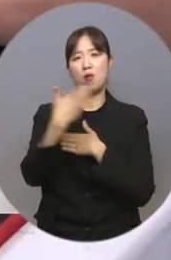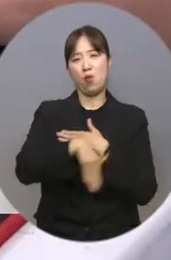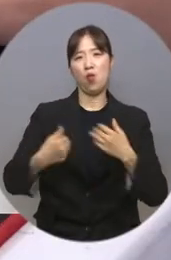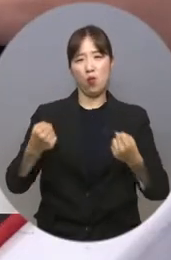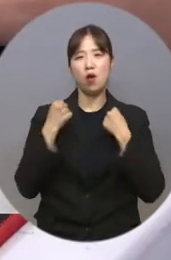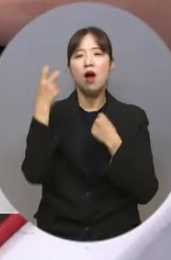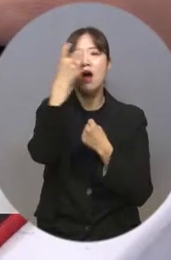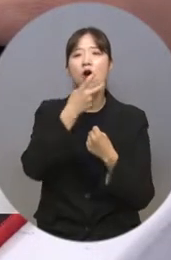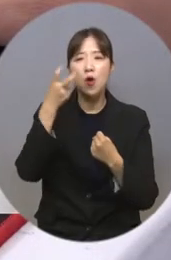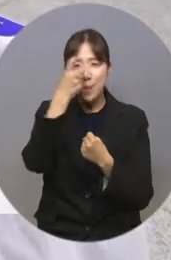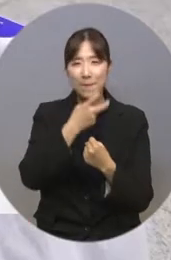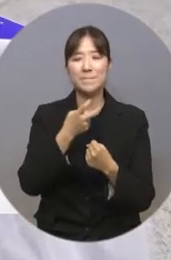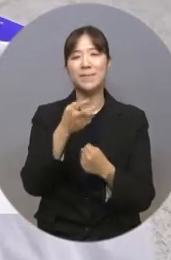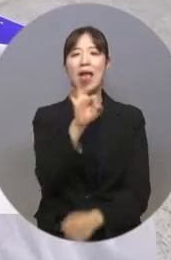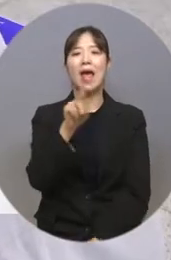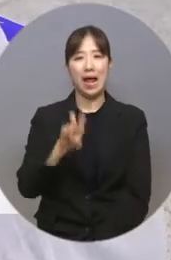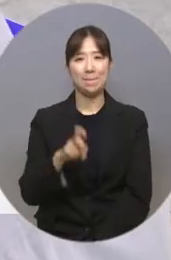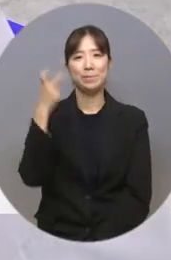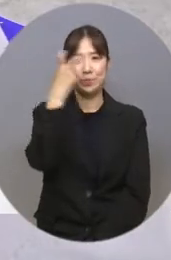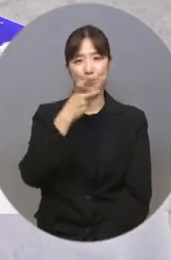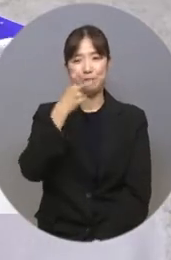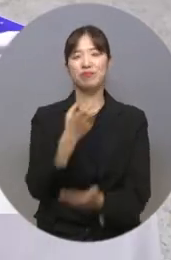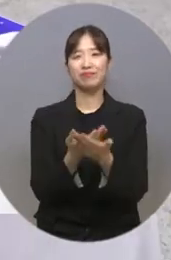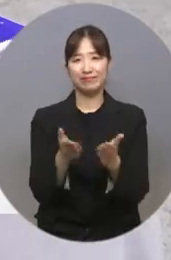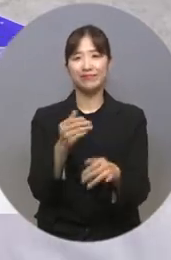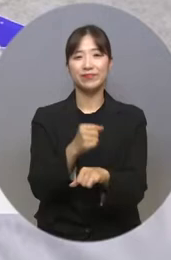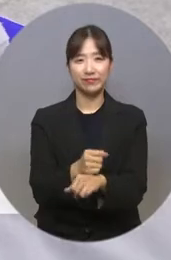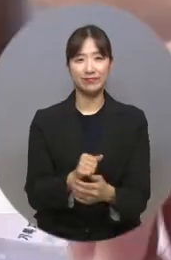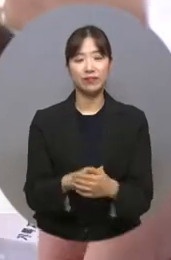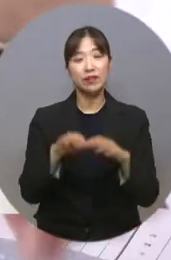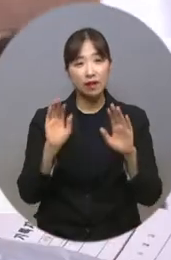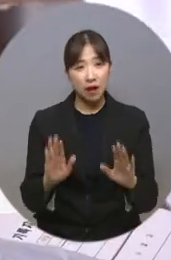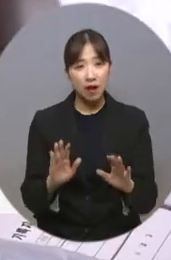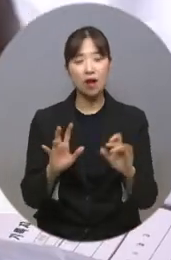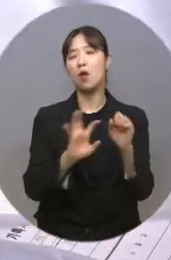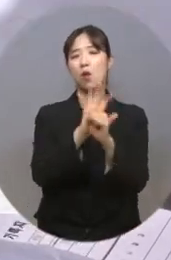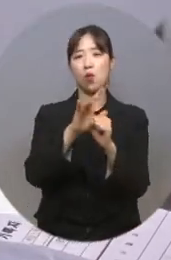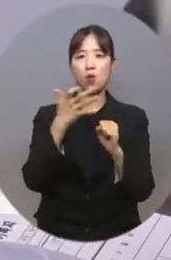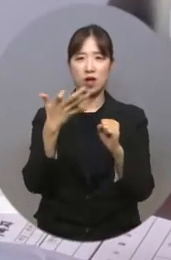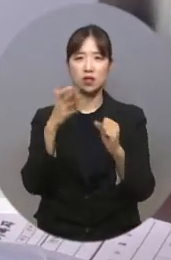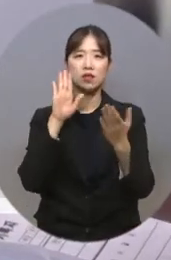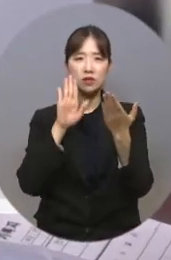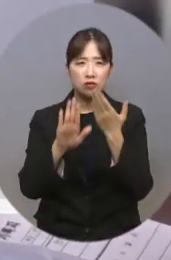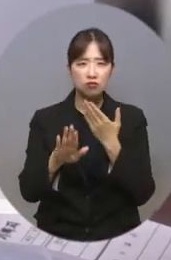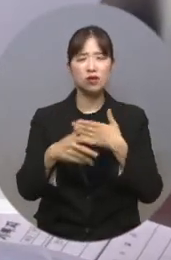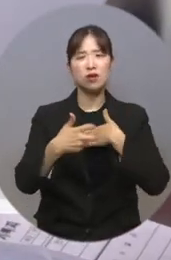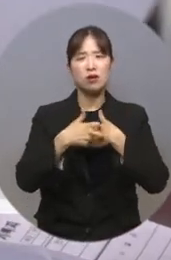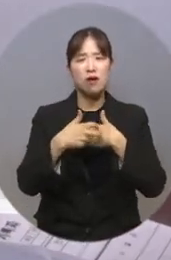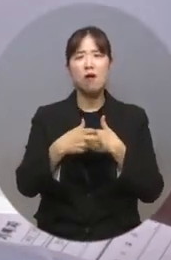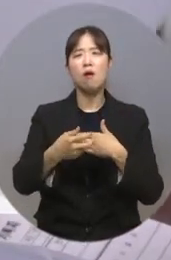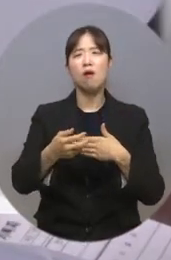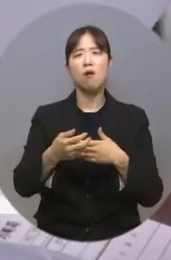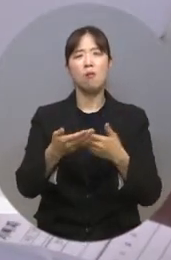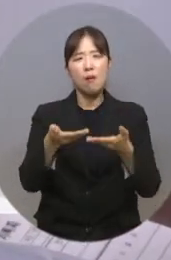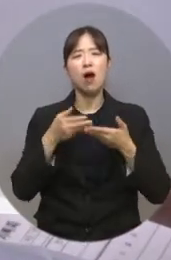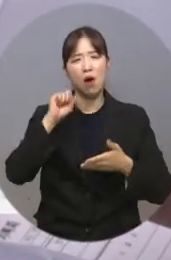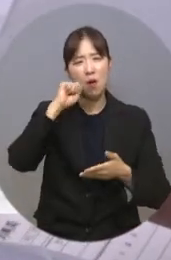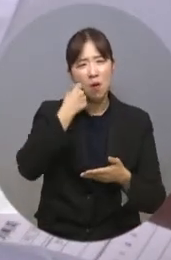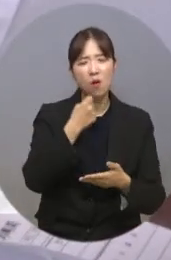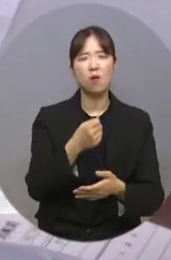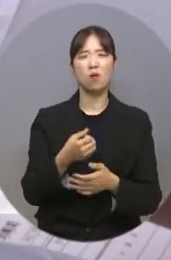횡성군 국민체육센터에서 열렸습니다. 이번 검진은 코로나19 이후 의료 취약계층과